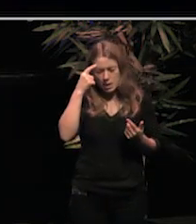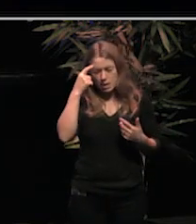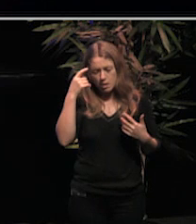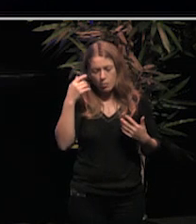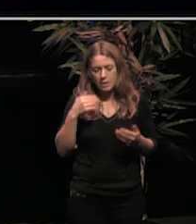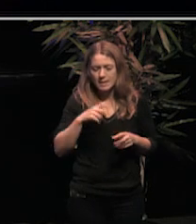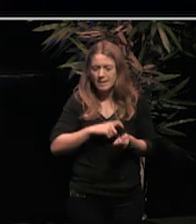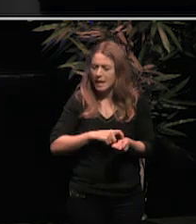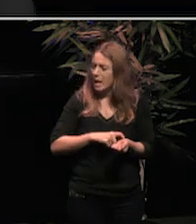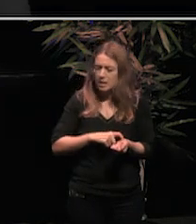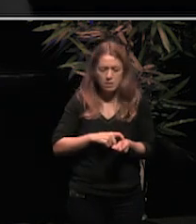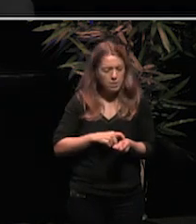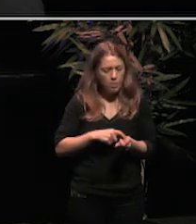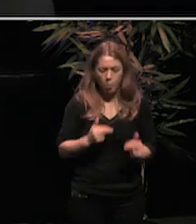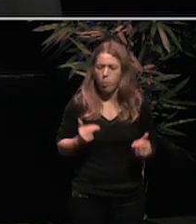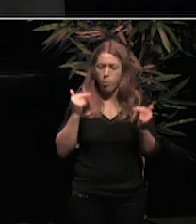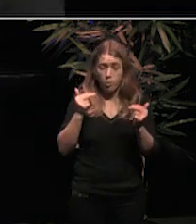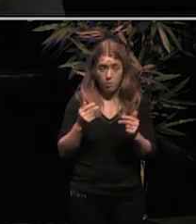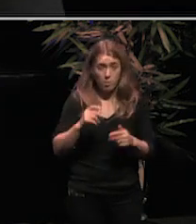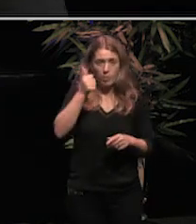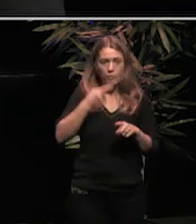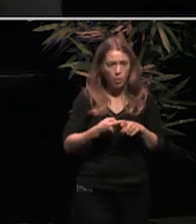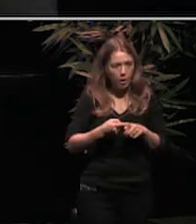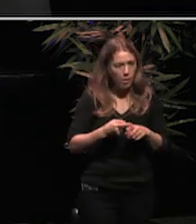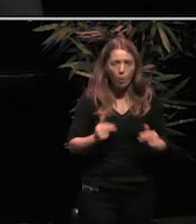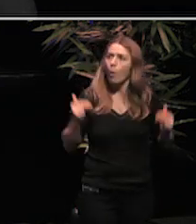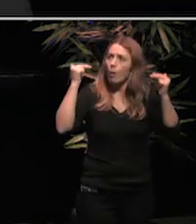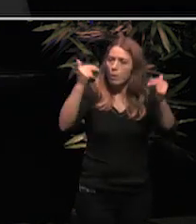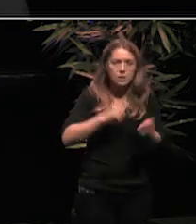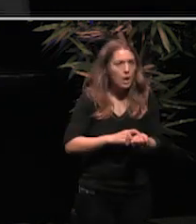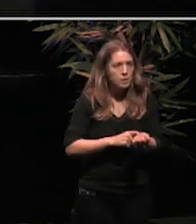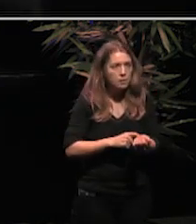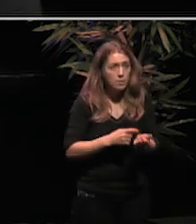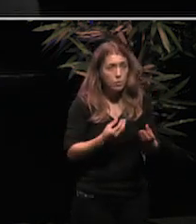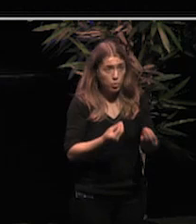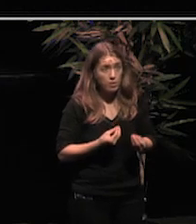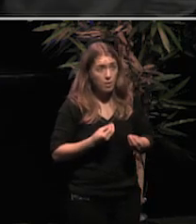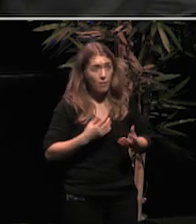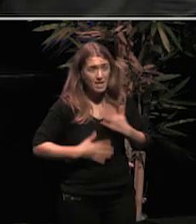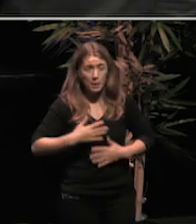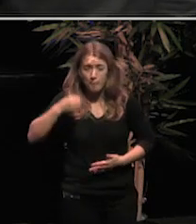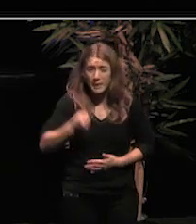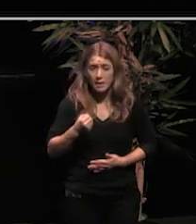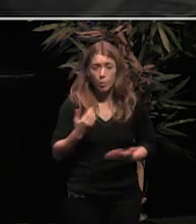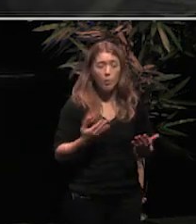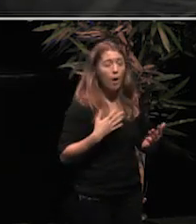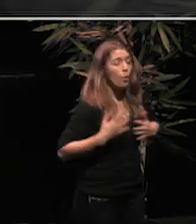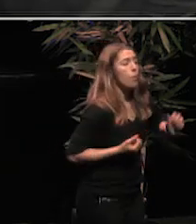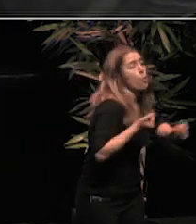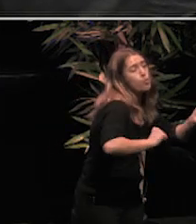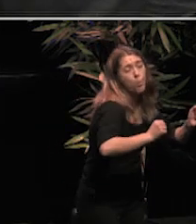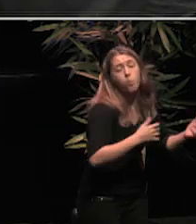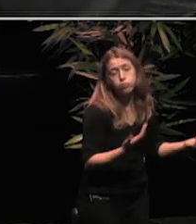stress que j'avais jamais éprouvé jusque-là et en fait ça fatigue énormément peut-être plus que physiquement finalement. Et comment quand tu